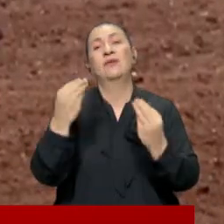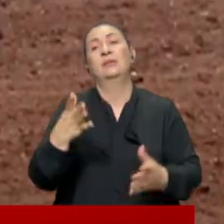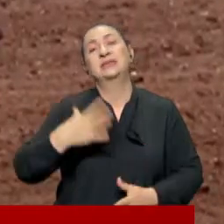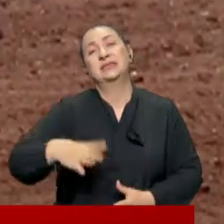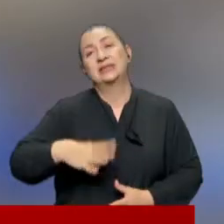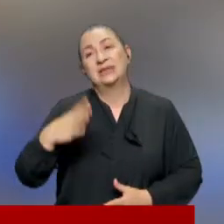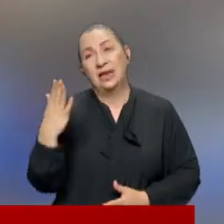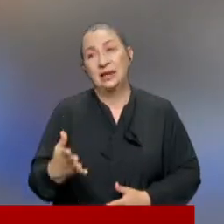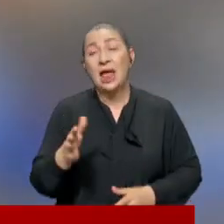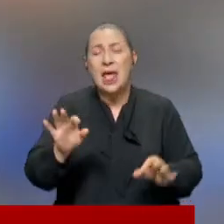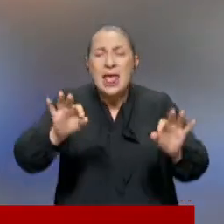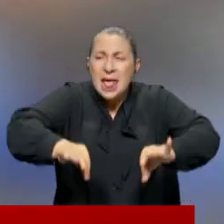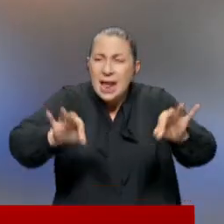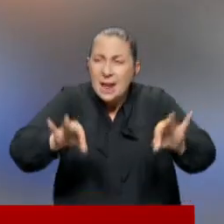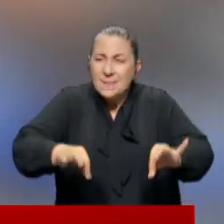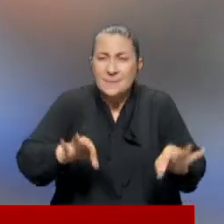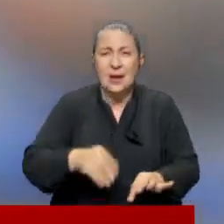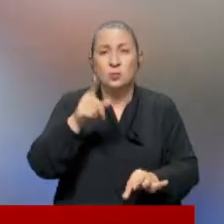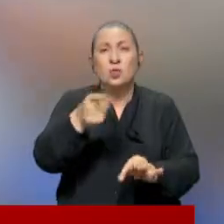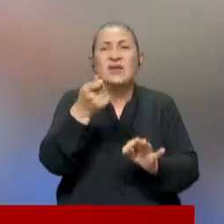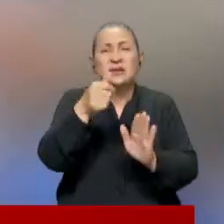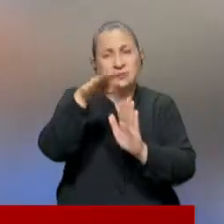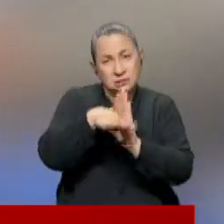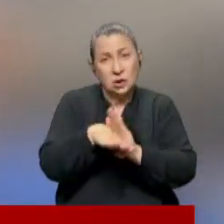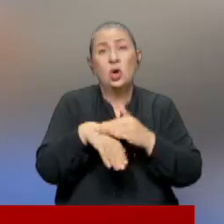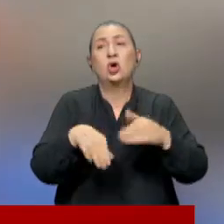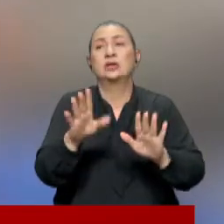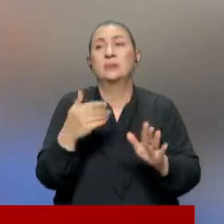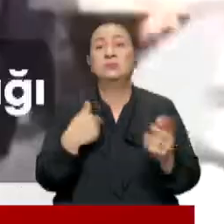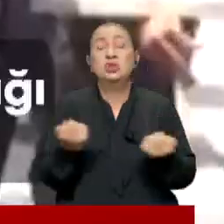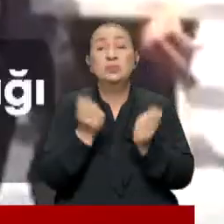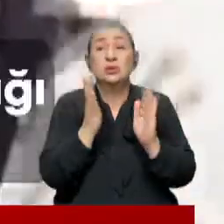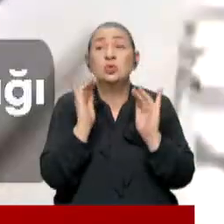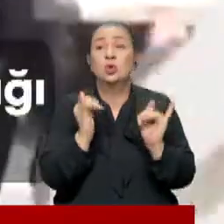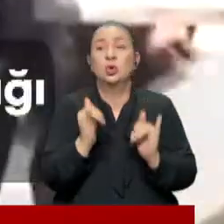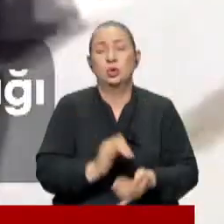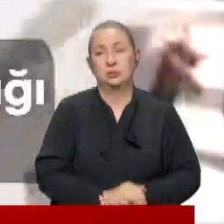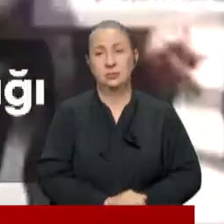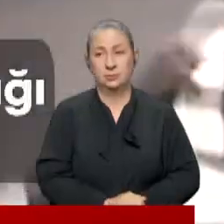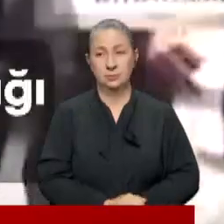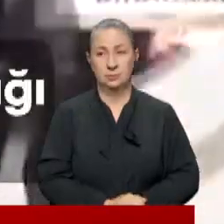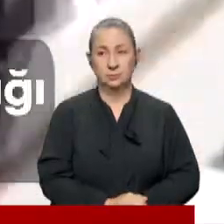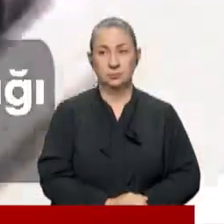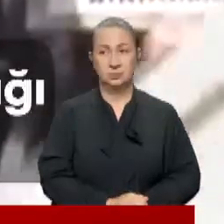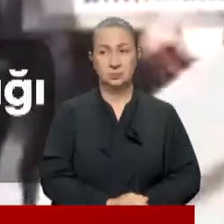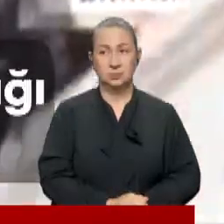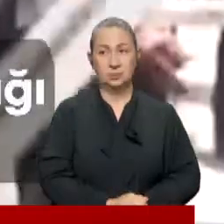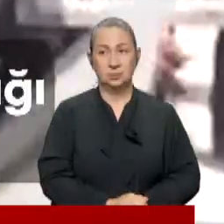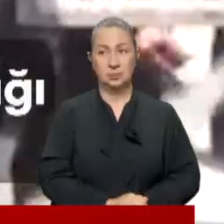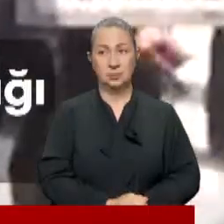sağlanmasını istediler. Derhal bunu aşağıya çekin. Yoksa bizim işimiz kötü. Ne olur bu senelik bizden su